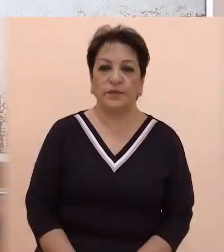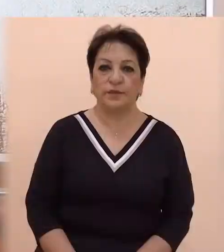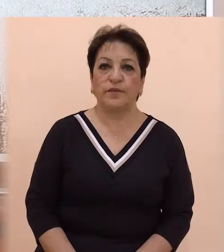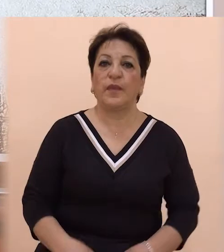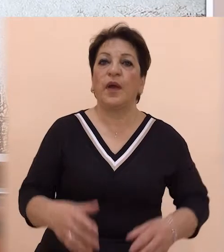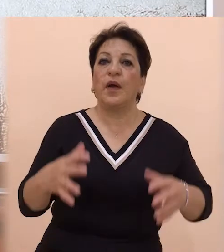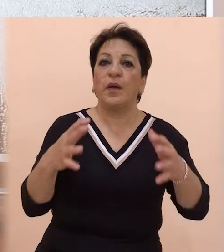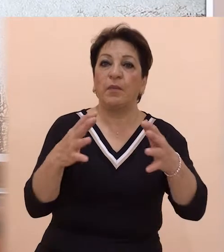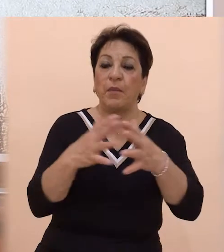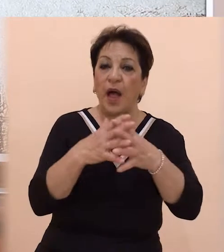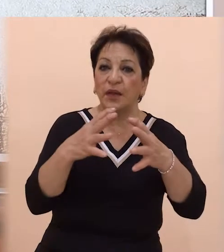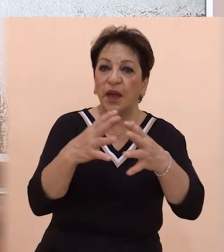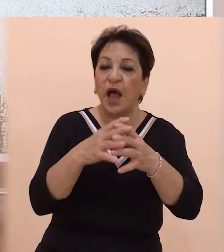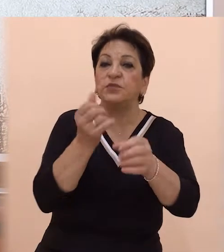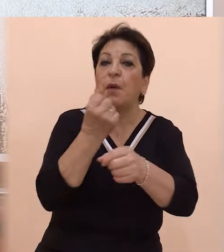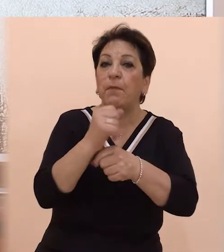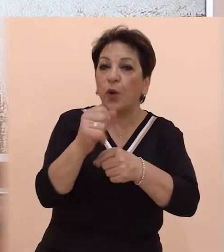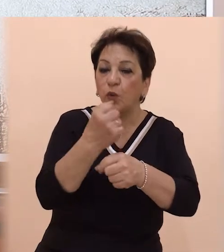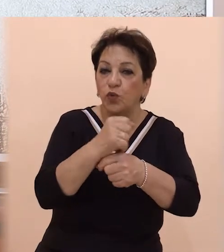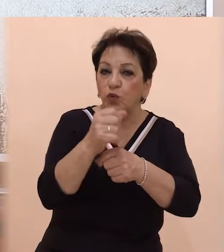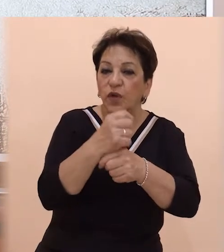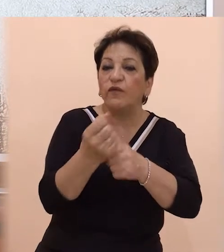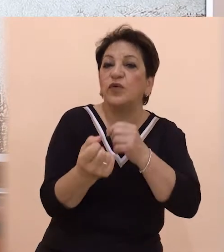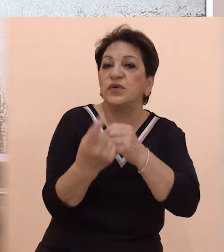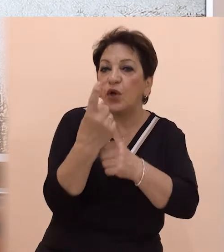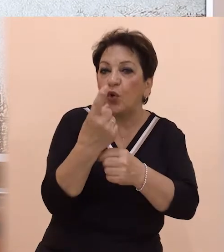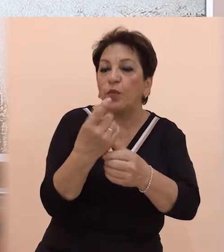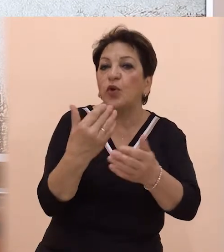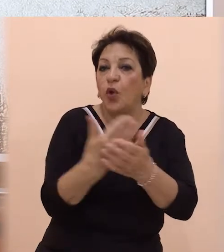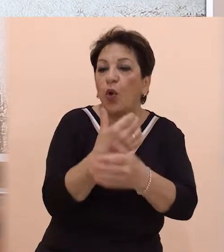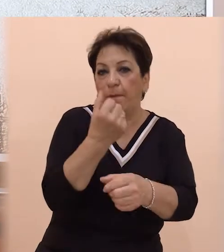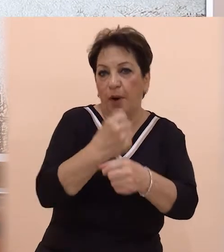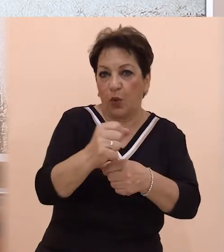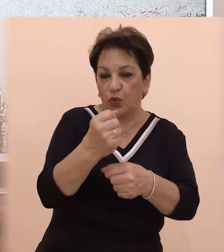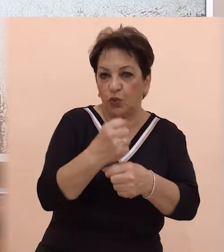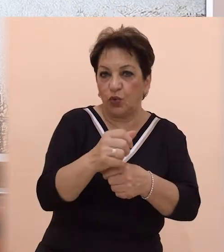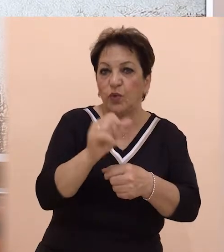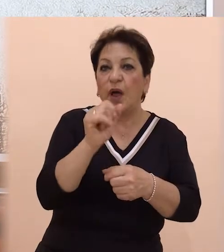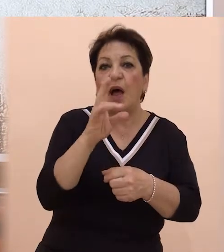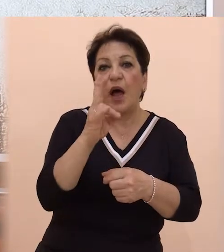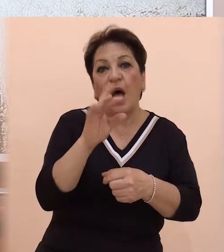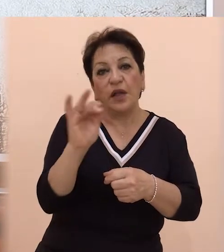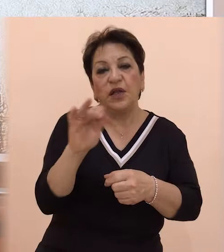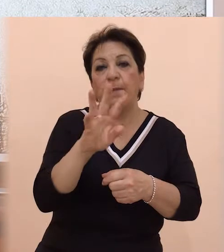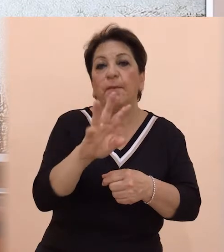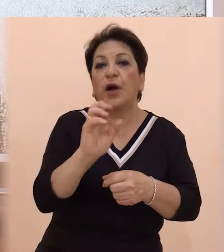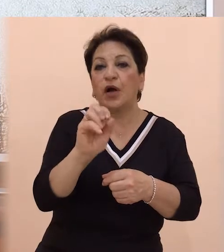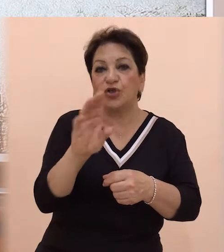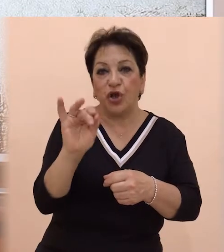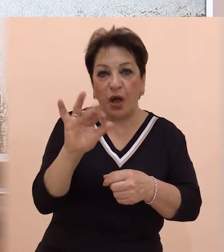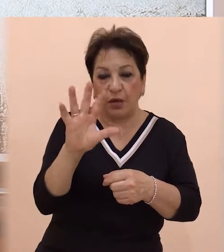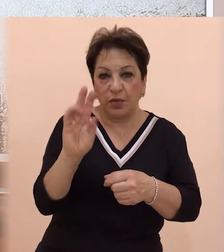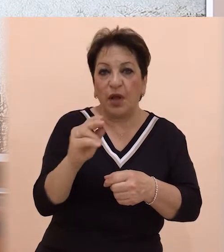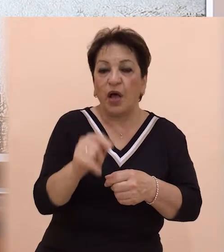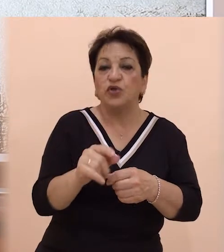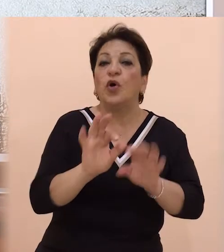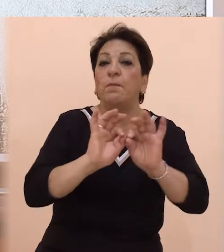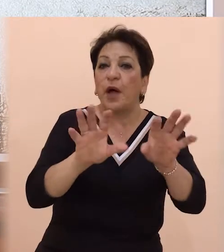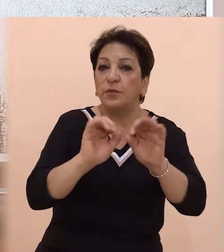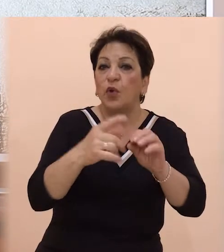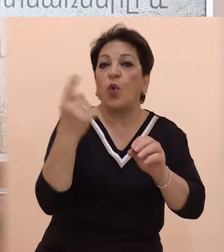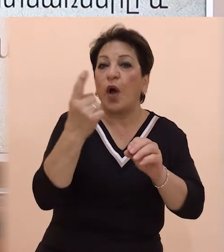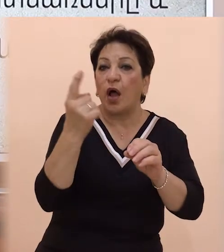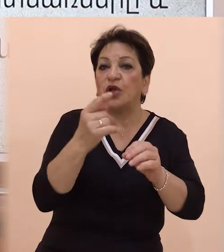Հատերազմը բրնություն է, որ ծանում է նոր բրնություններ։ Բարև ձեզ ես անի մկրչյանըմ, այսոր խոսելու ենք առաջին աշխարամարդի